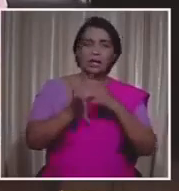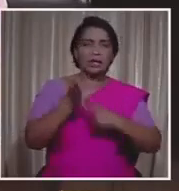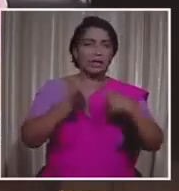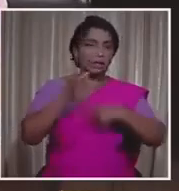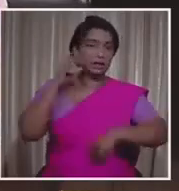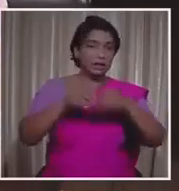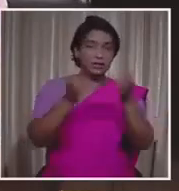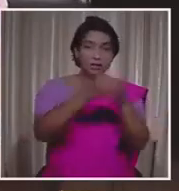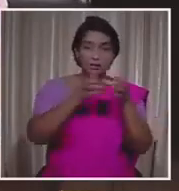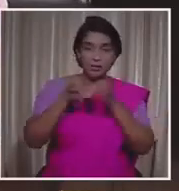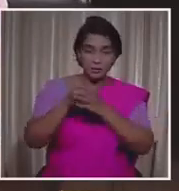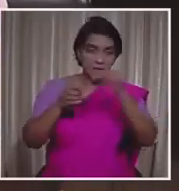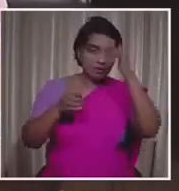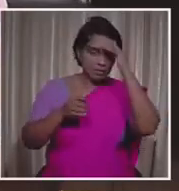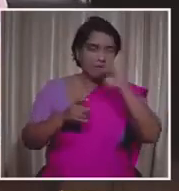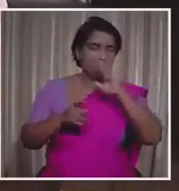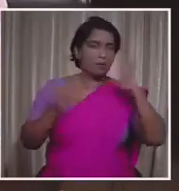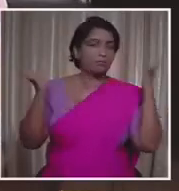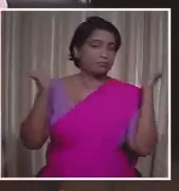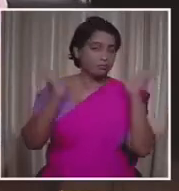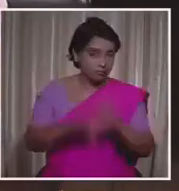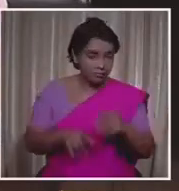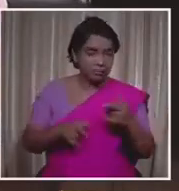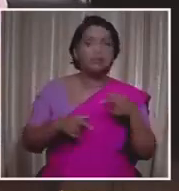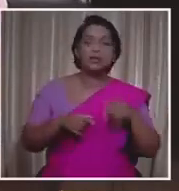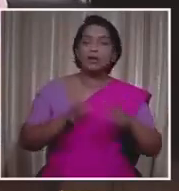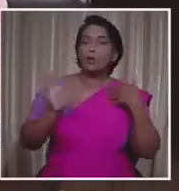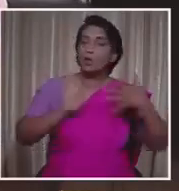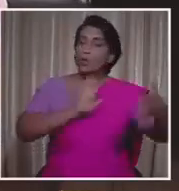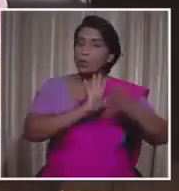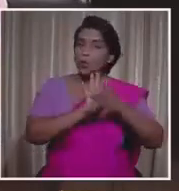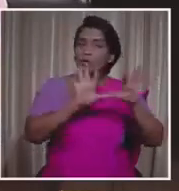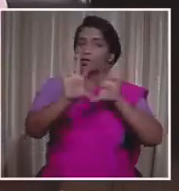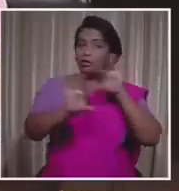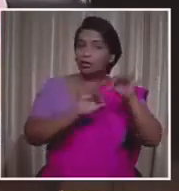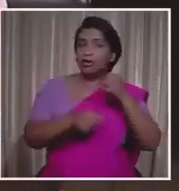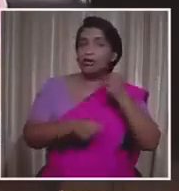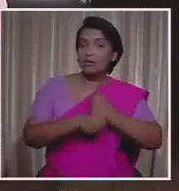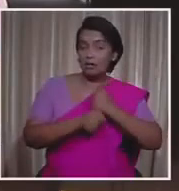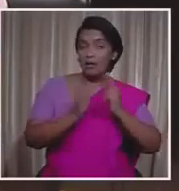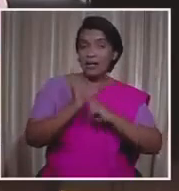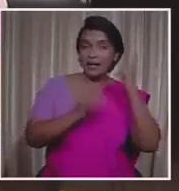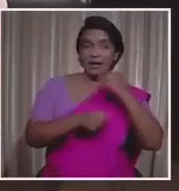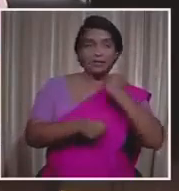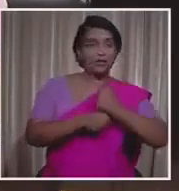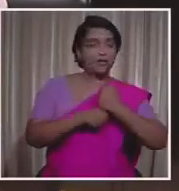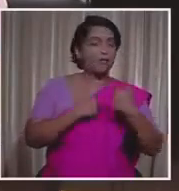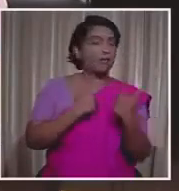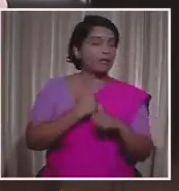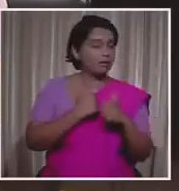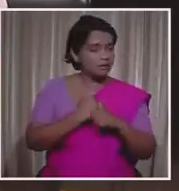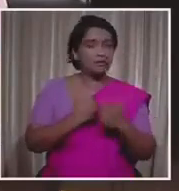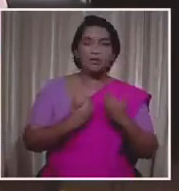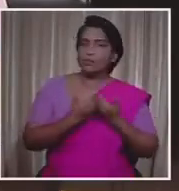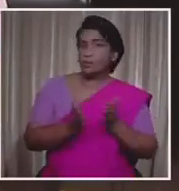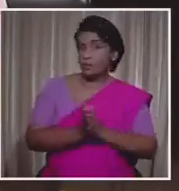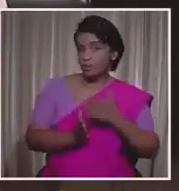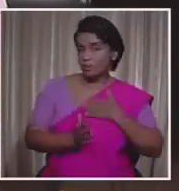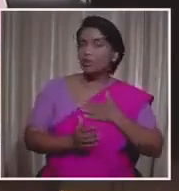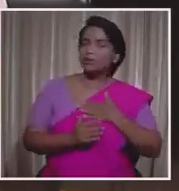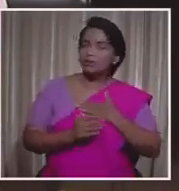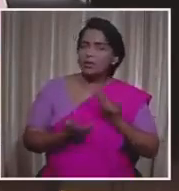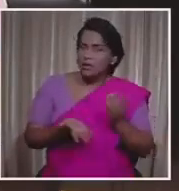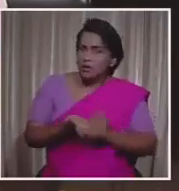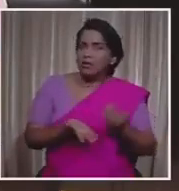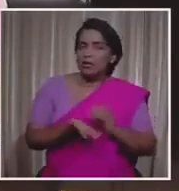පක්ෂ නායකයින්ට ආරාධනා කරමින් සර්වපාක්ෂික හෝ ජාතික ආණ්ඩුවක් පිහිටුවීමට මවිසින් හැකි